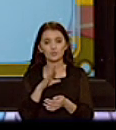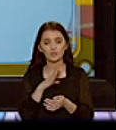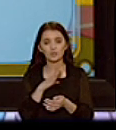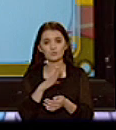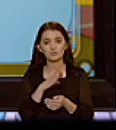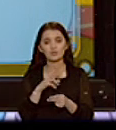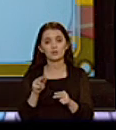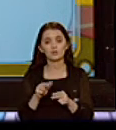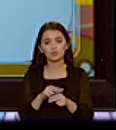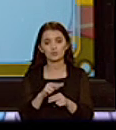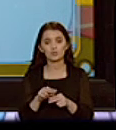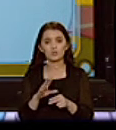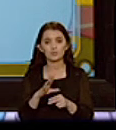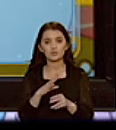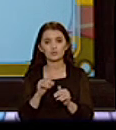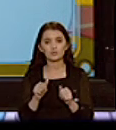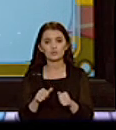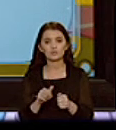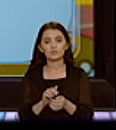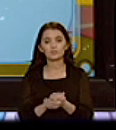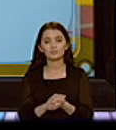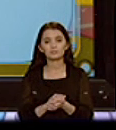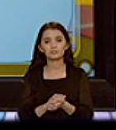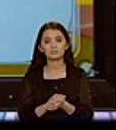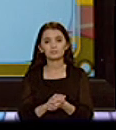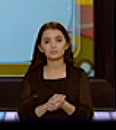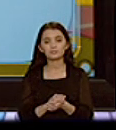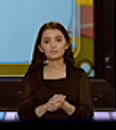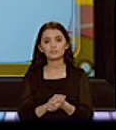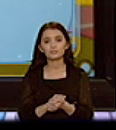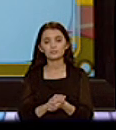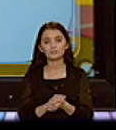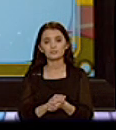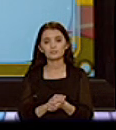bo'lsangiz, albatta to'g'rilab olishingiz mumkin.